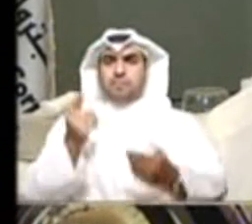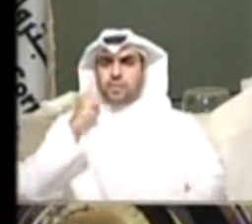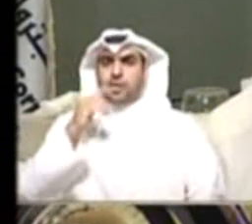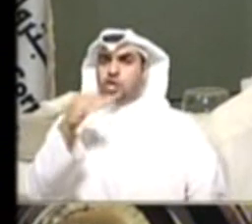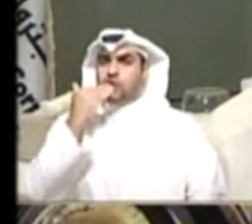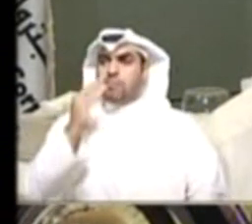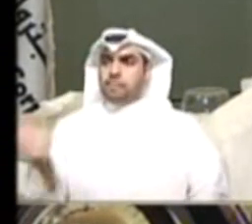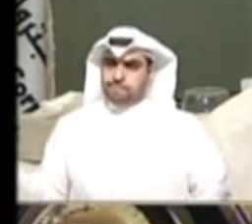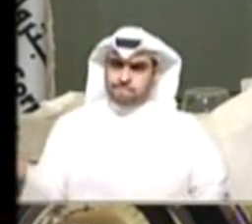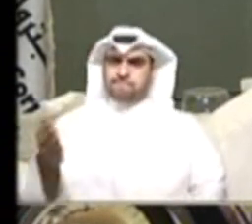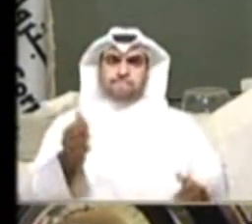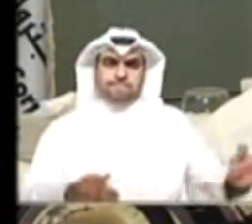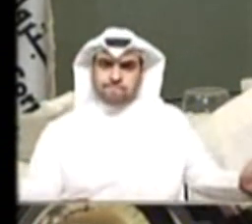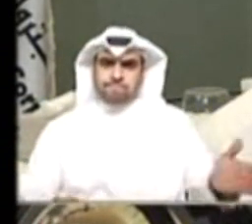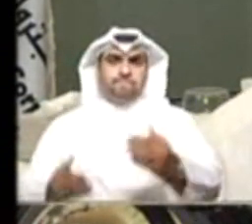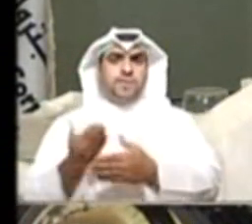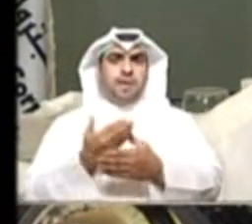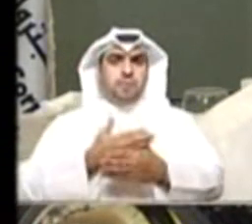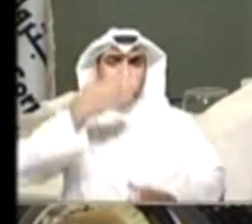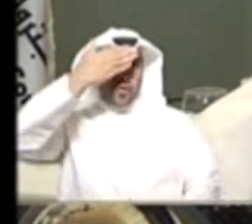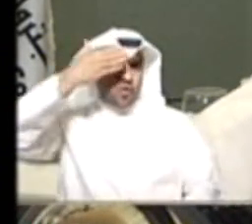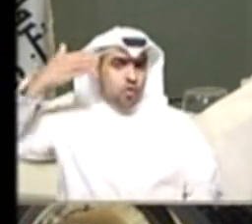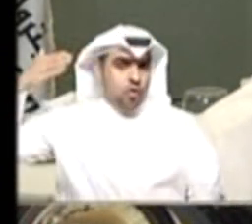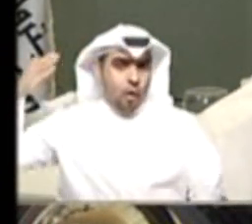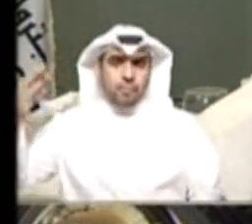الخبرات خارج الكويت ونقلها داخل الكويت حتى